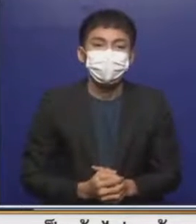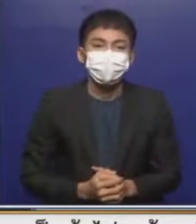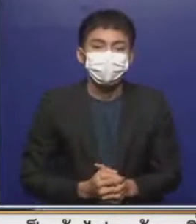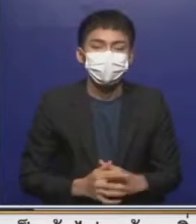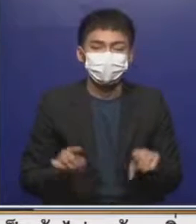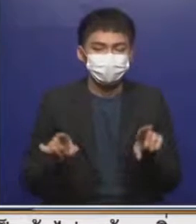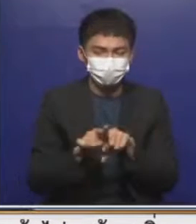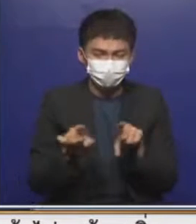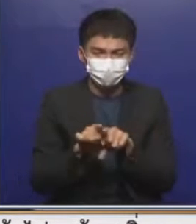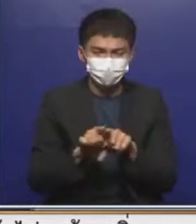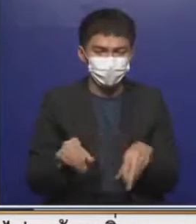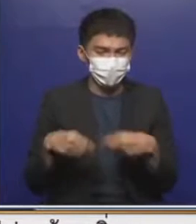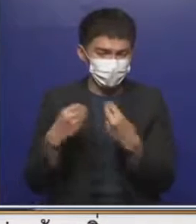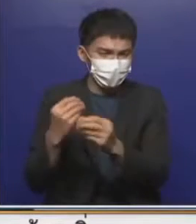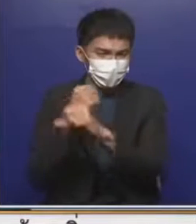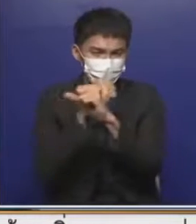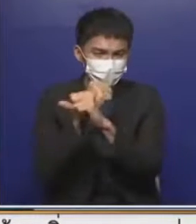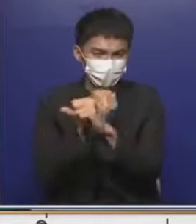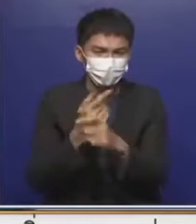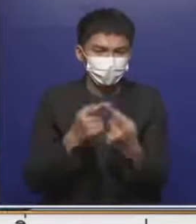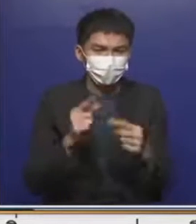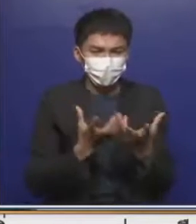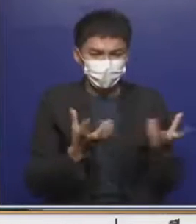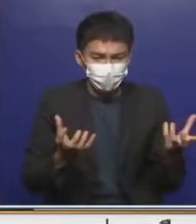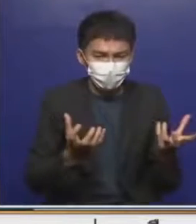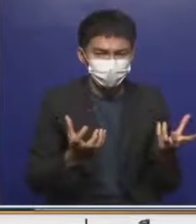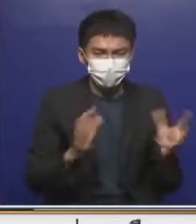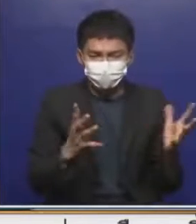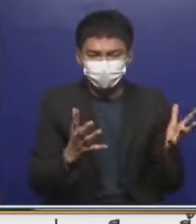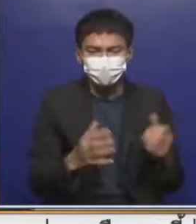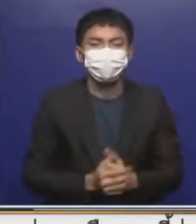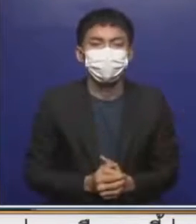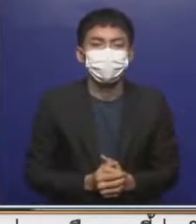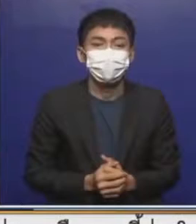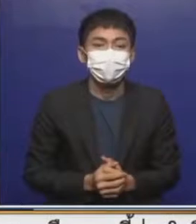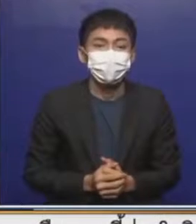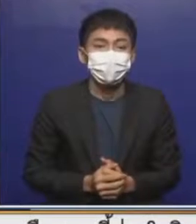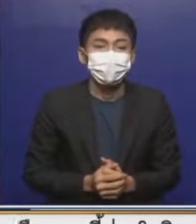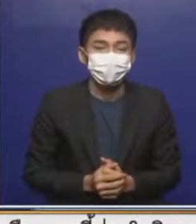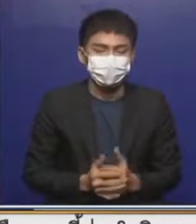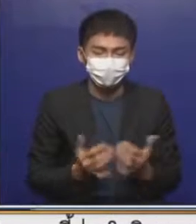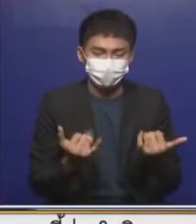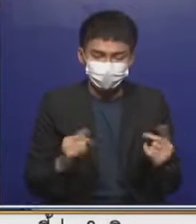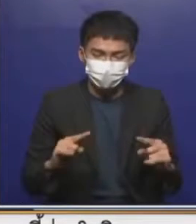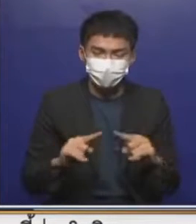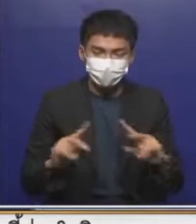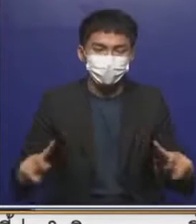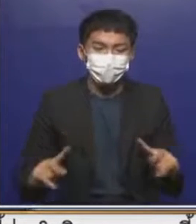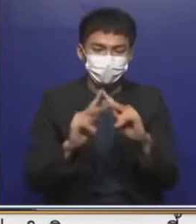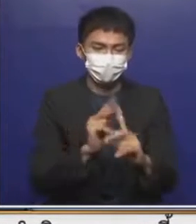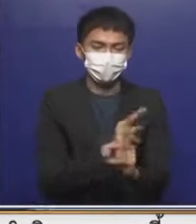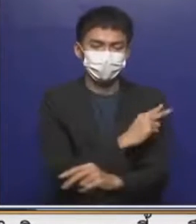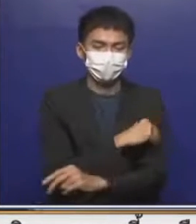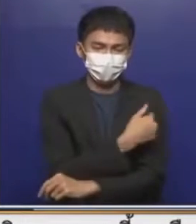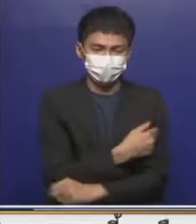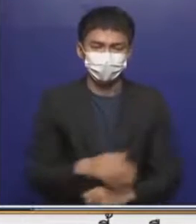ไปลบแล้วไปยืดอาวธเขาผมจไมแปลกใจครัทบุคลากรณ ดกแษและขดอจกักระทงสาสุถึงส่งข้อความมาหลงหมาย